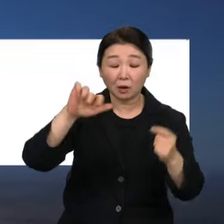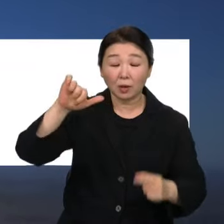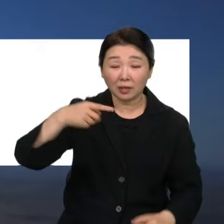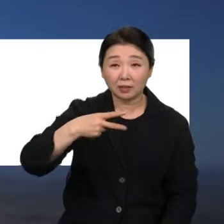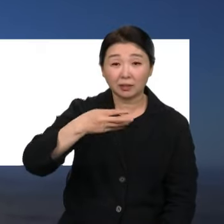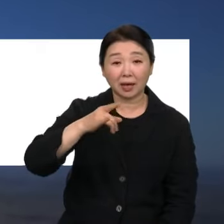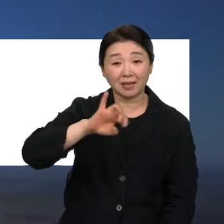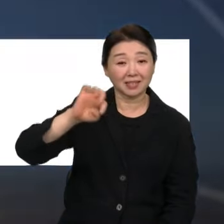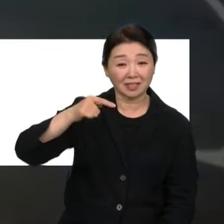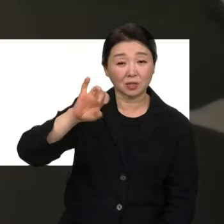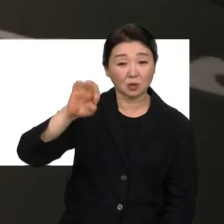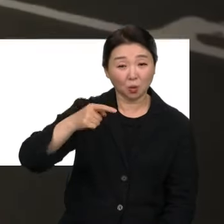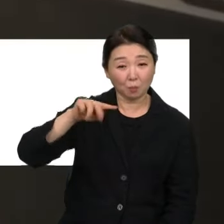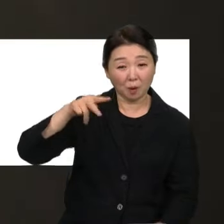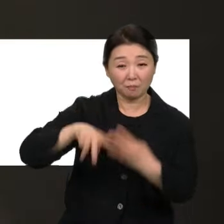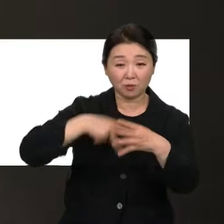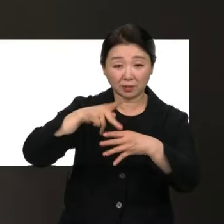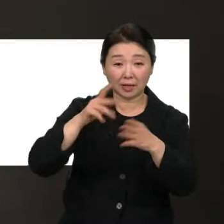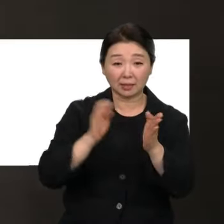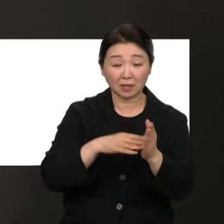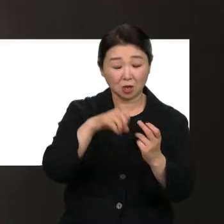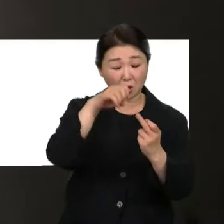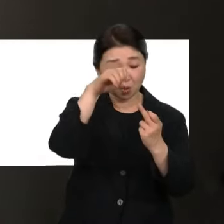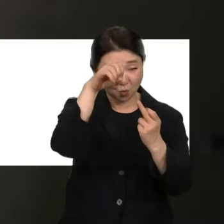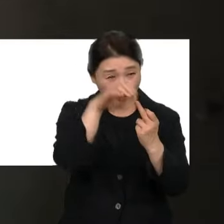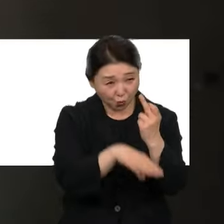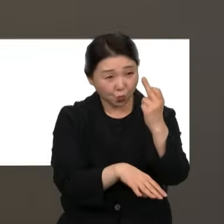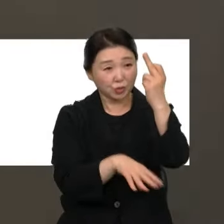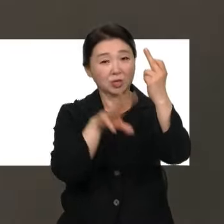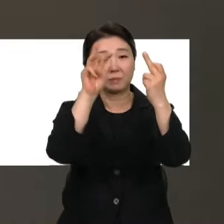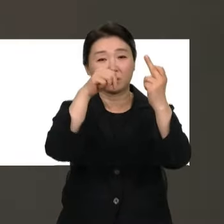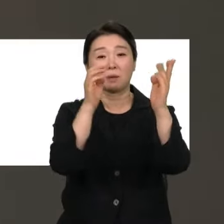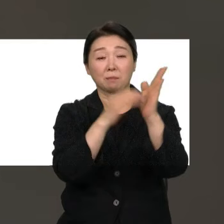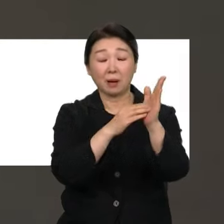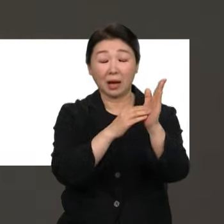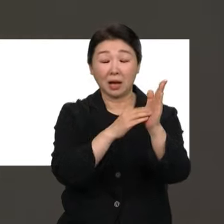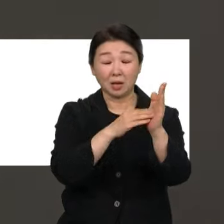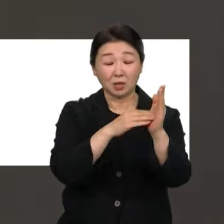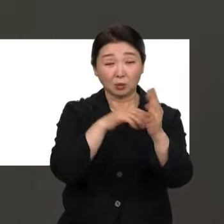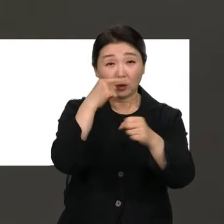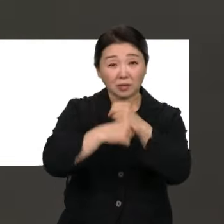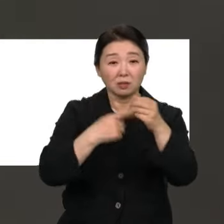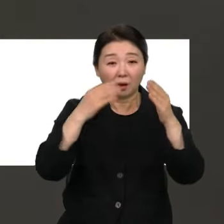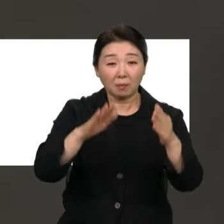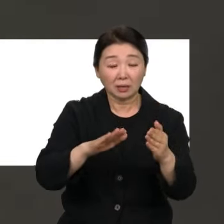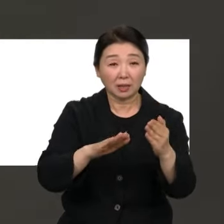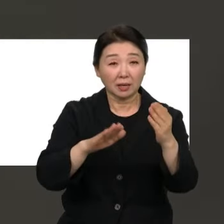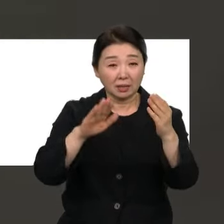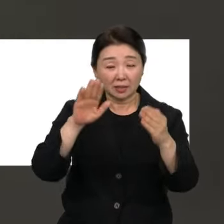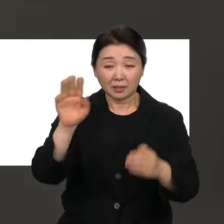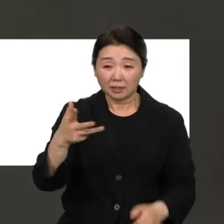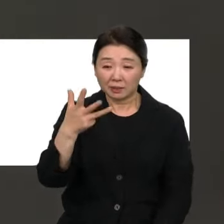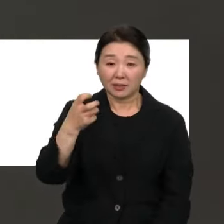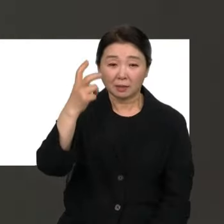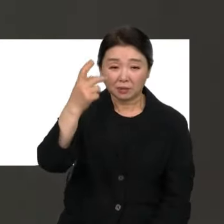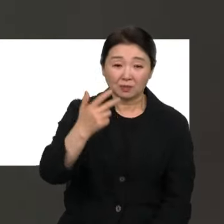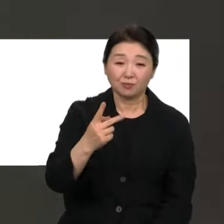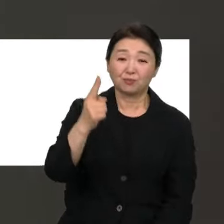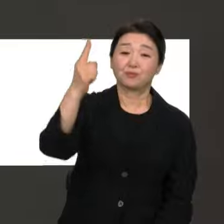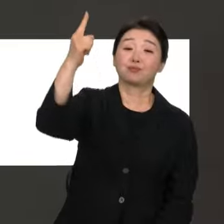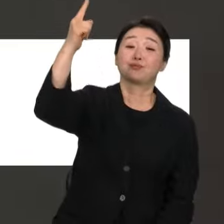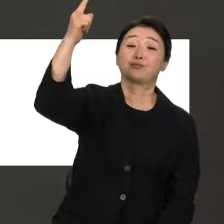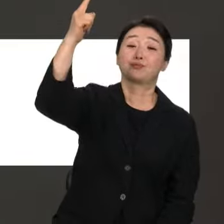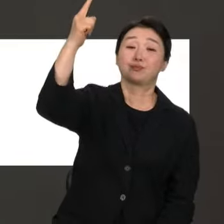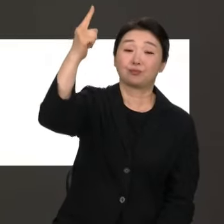그래스호퍼 프로젝트입니다. 공중으로 2m를 띄운 지 1년 만에 744m까지 올라갔다 착륙하며 재사용 발사체를